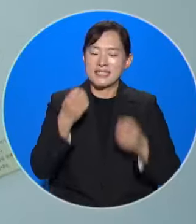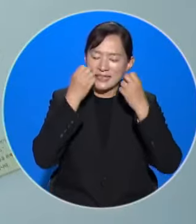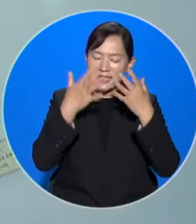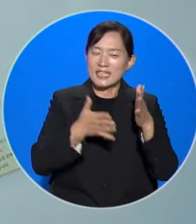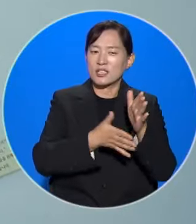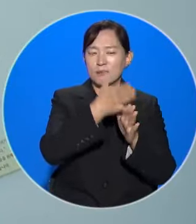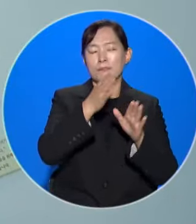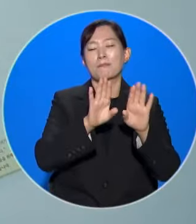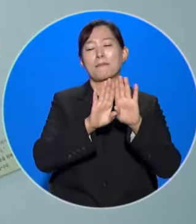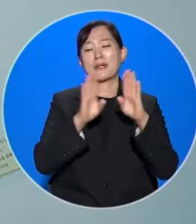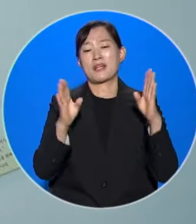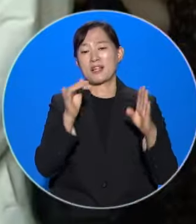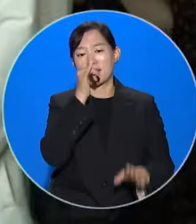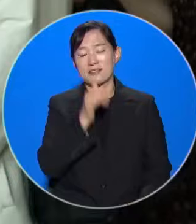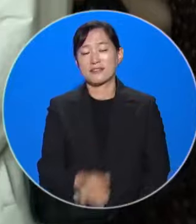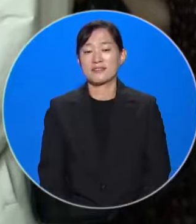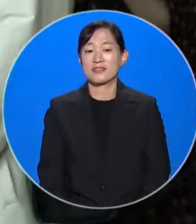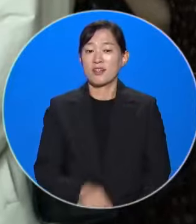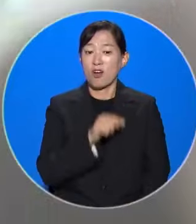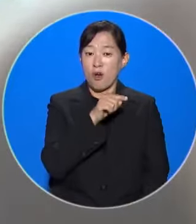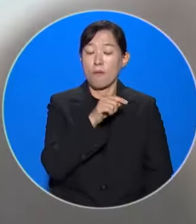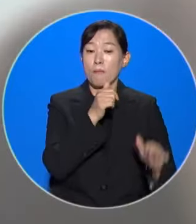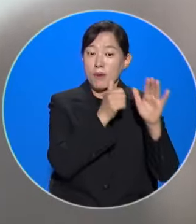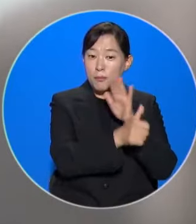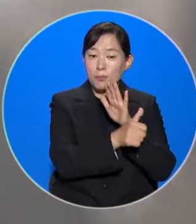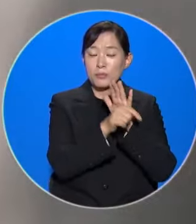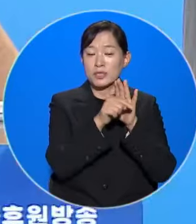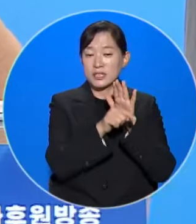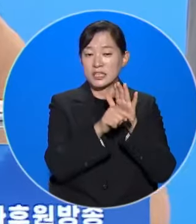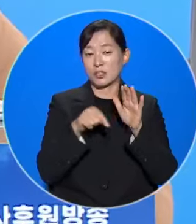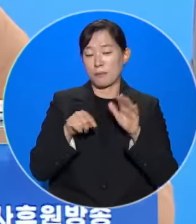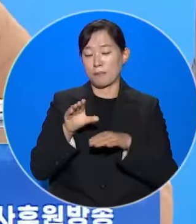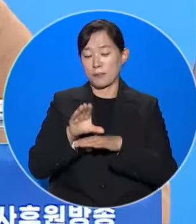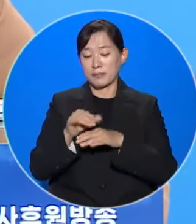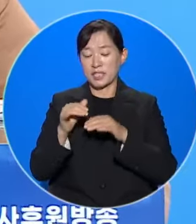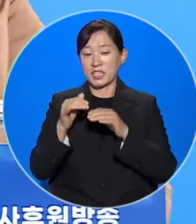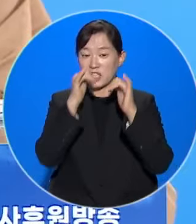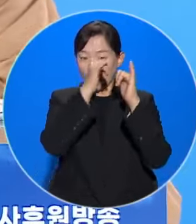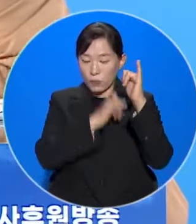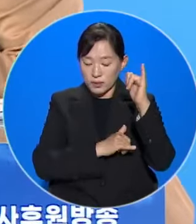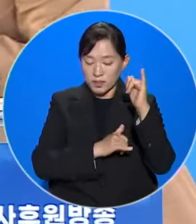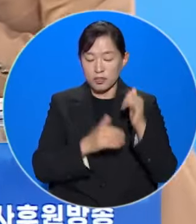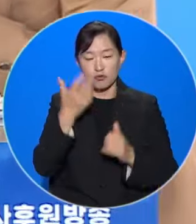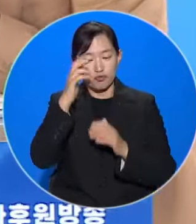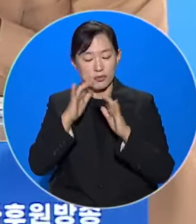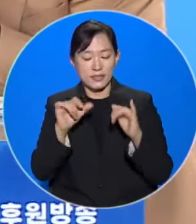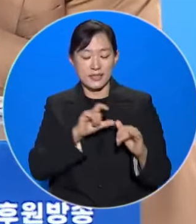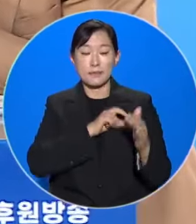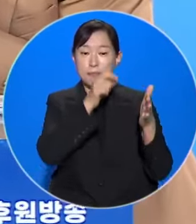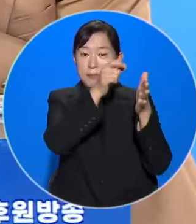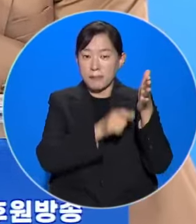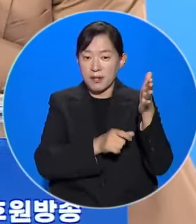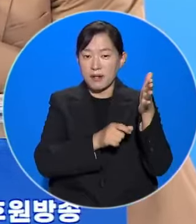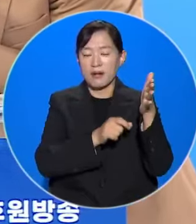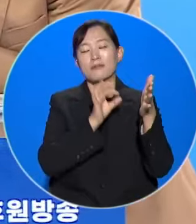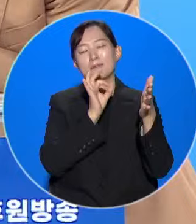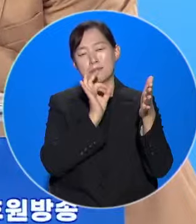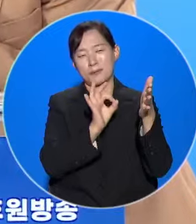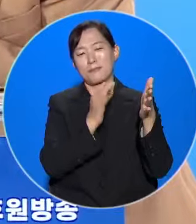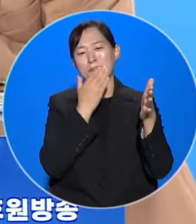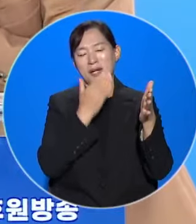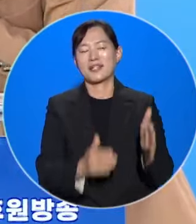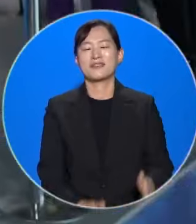신사옥을 개방합니다. 신사옥에 방문하시면 굿TV의 역사와 후원자 여러분의 이름이 새겨진 황금